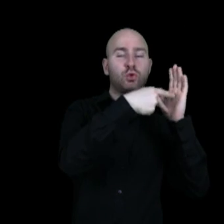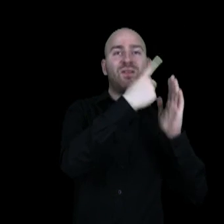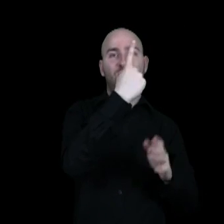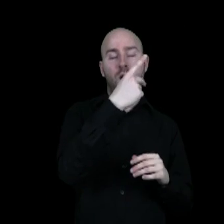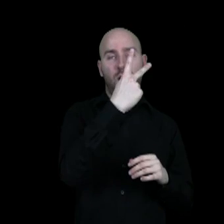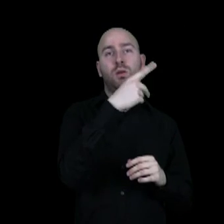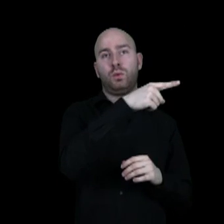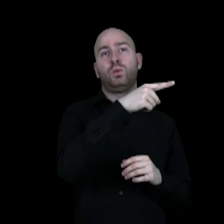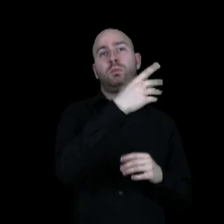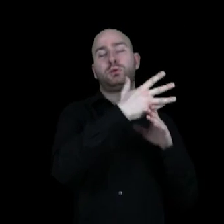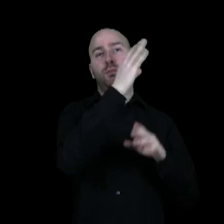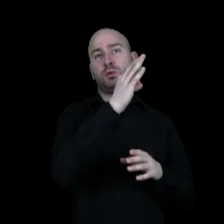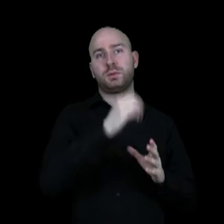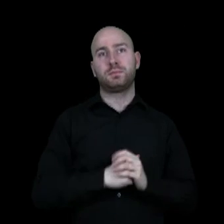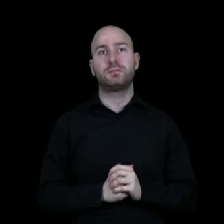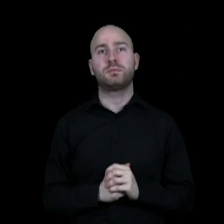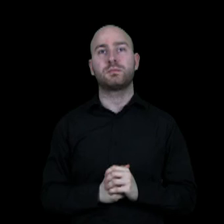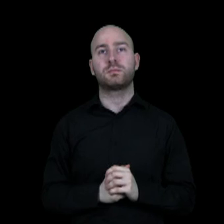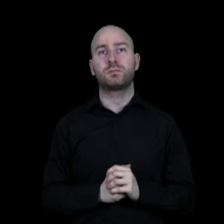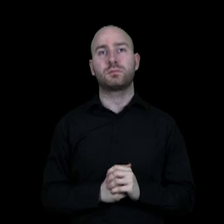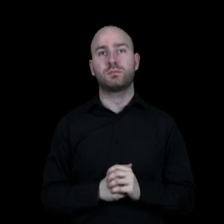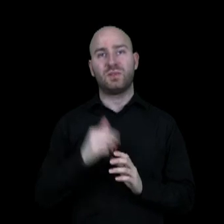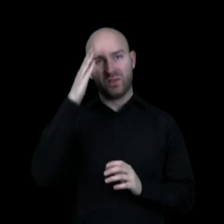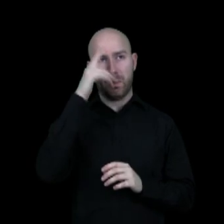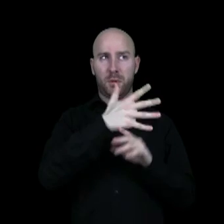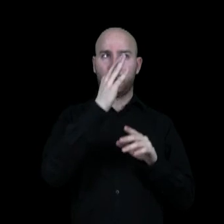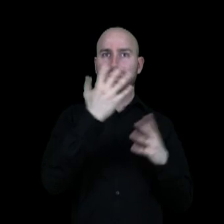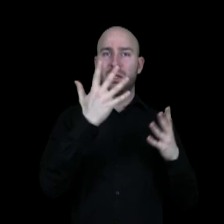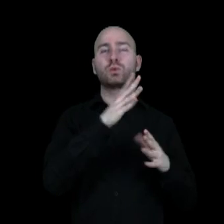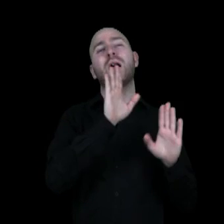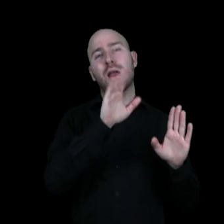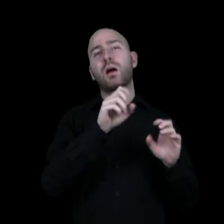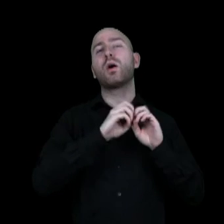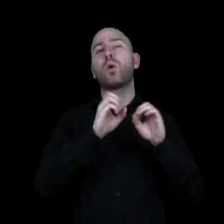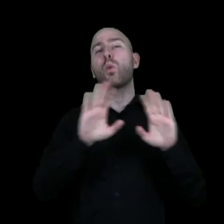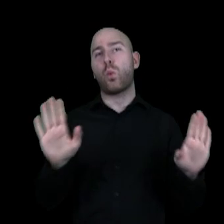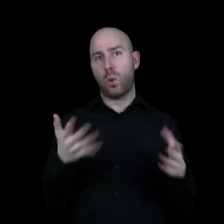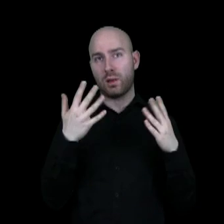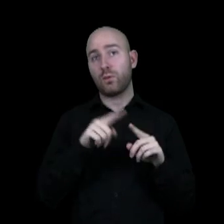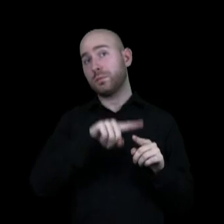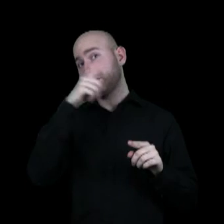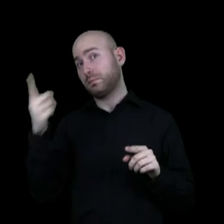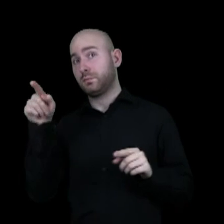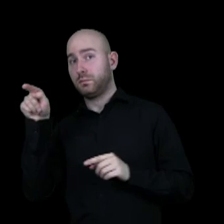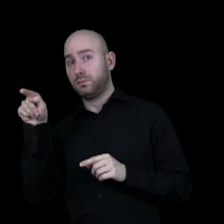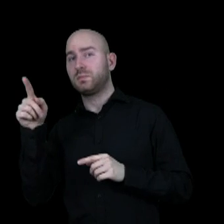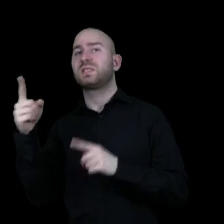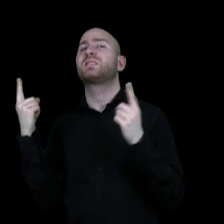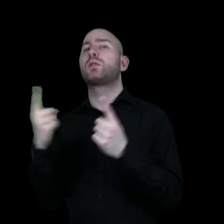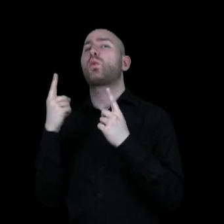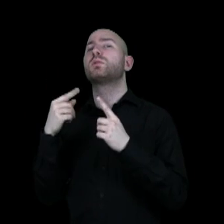21 podzielić przez całą siłę roboczą to 50 procent bezrobocia kolejna przesadzana liczba No ale nieważne